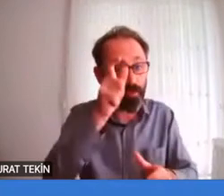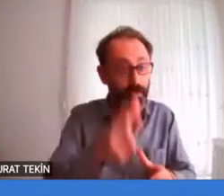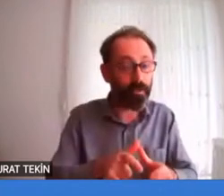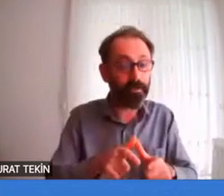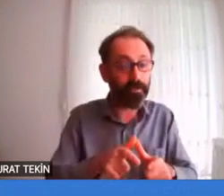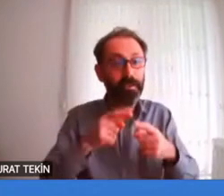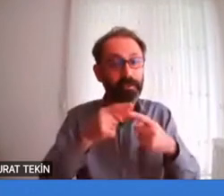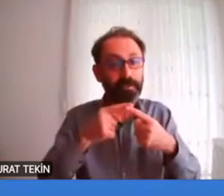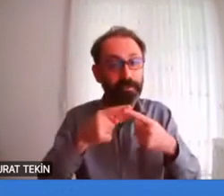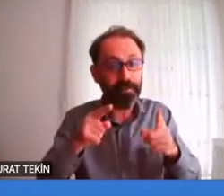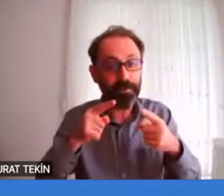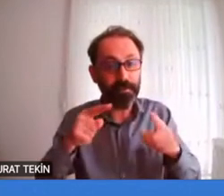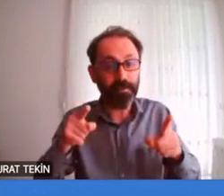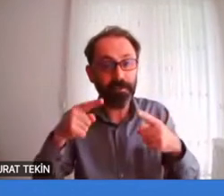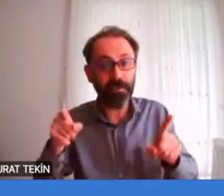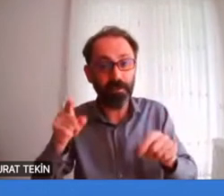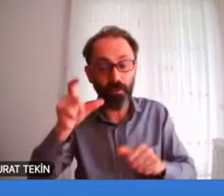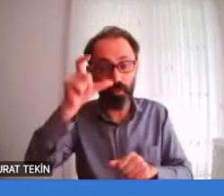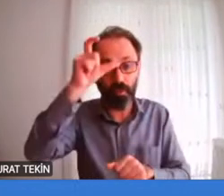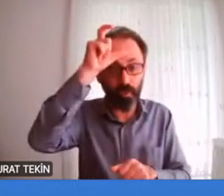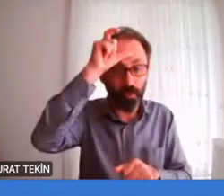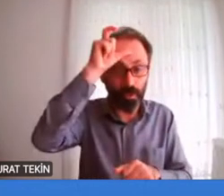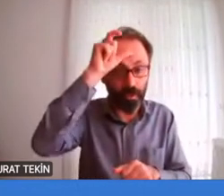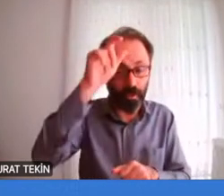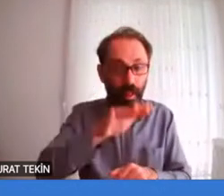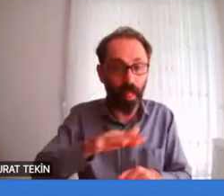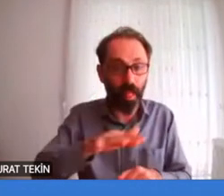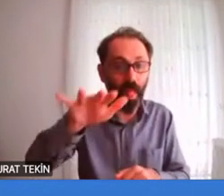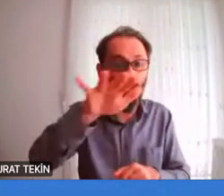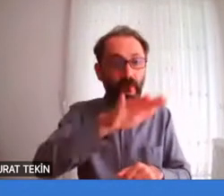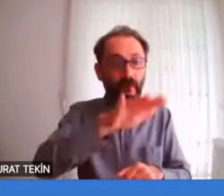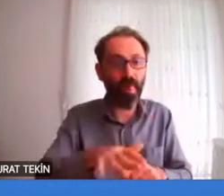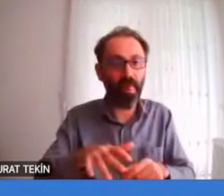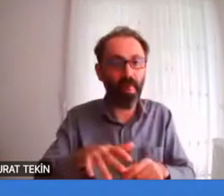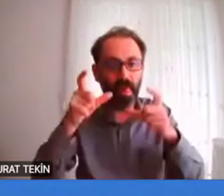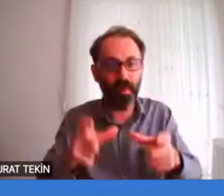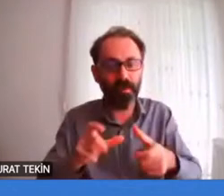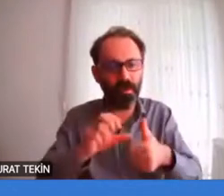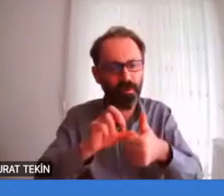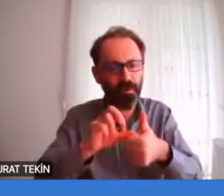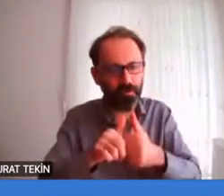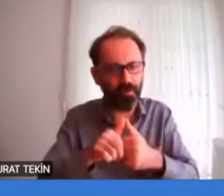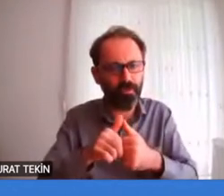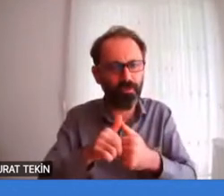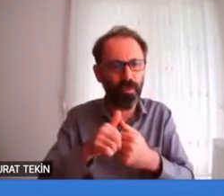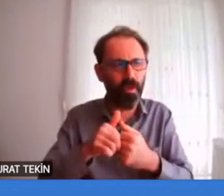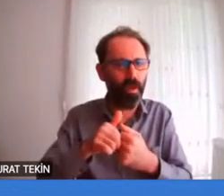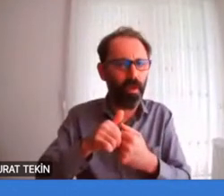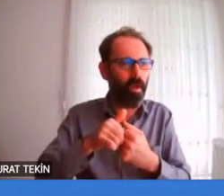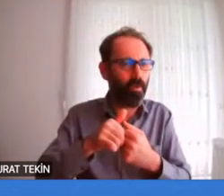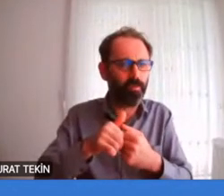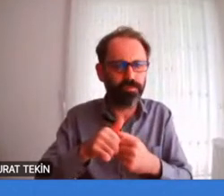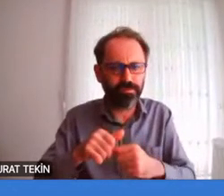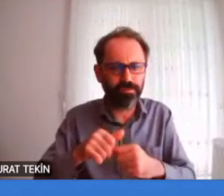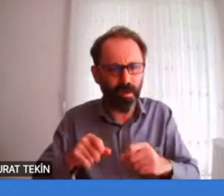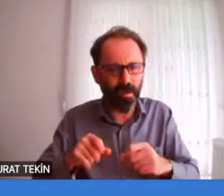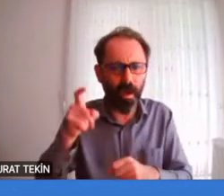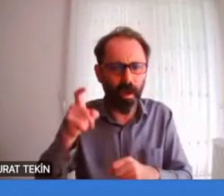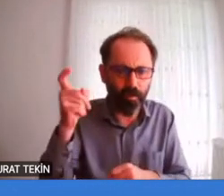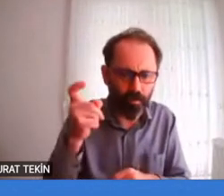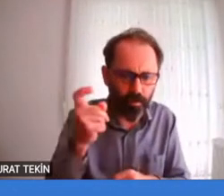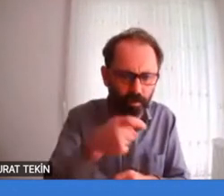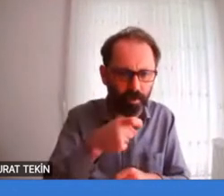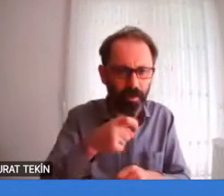diyeyim. Yani farklı okullardan yeteneği olan arkadaşları keşfedip onları sahaya sürmek